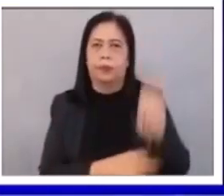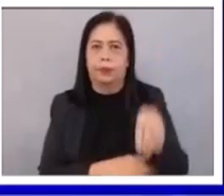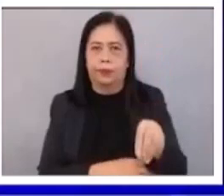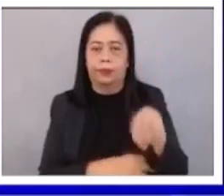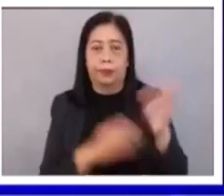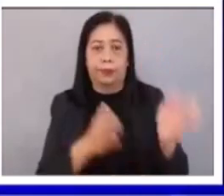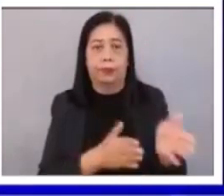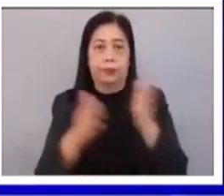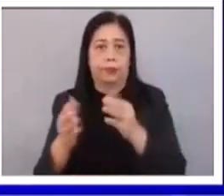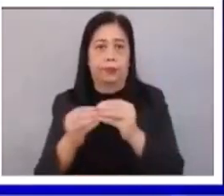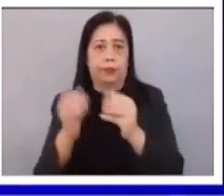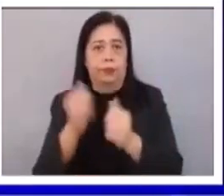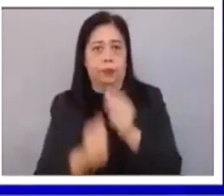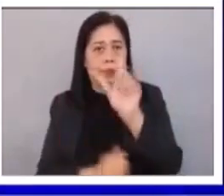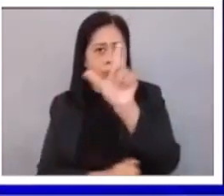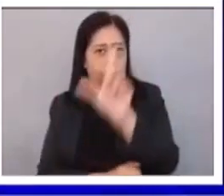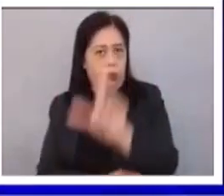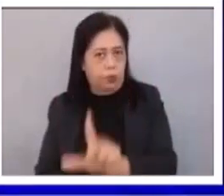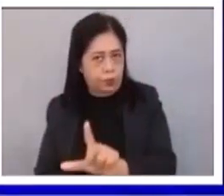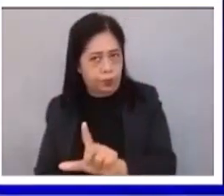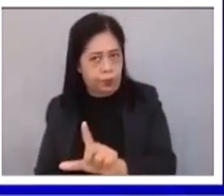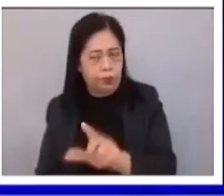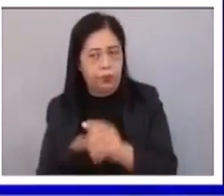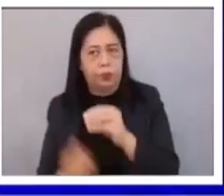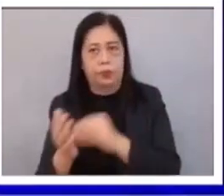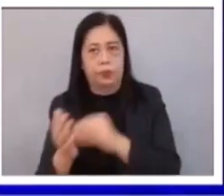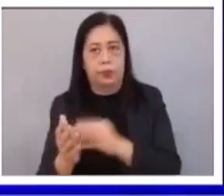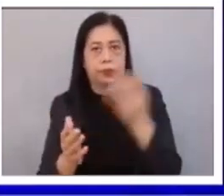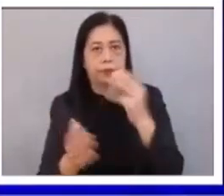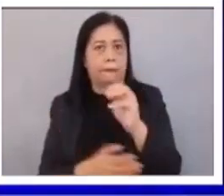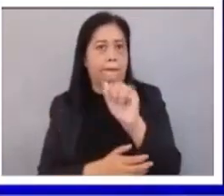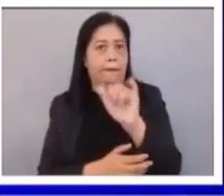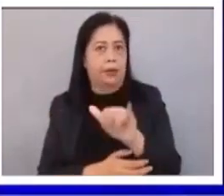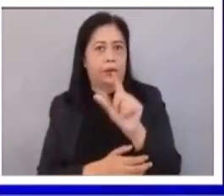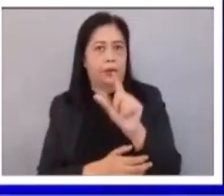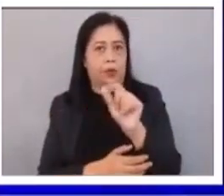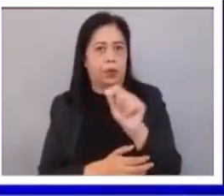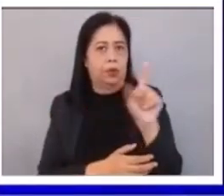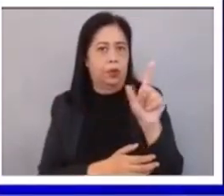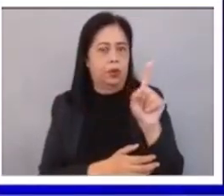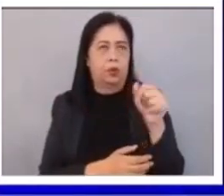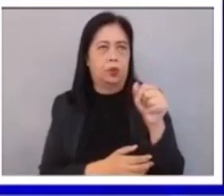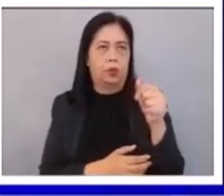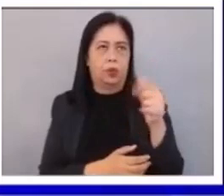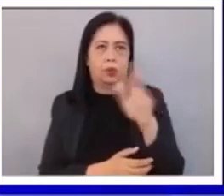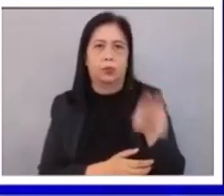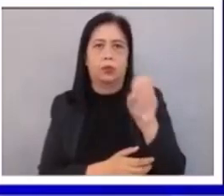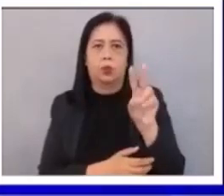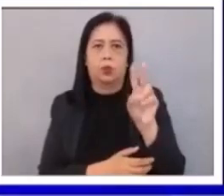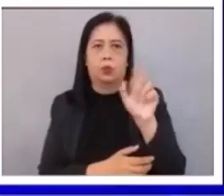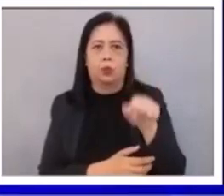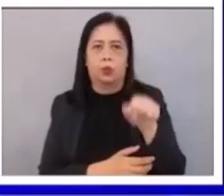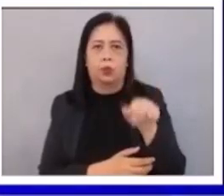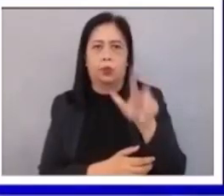may pinakamababa naman ay naitala noong Mayo 2021 na nasa 12.3%.